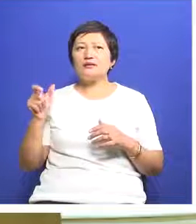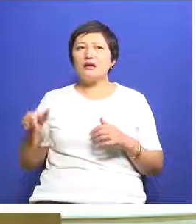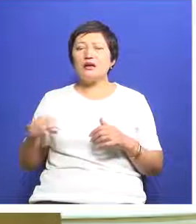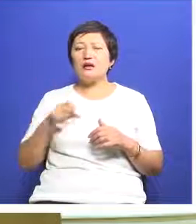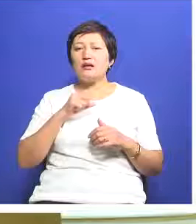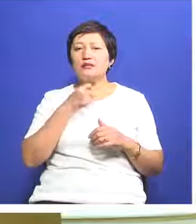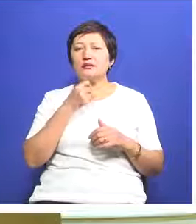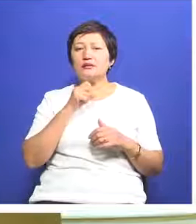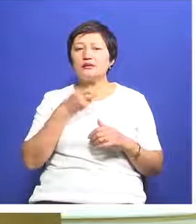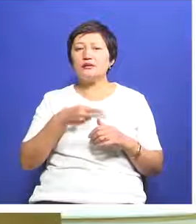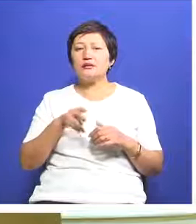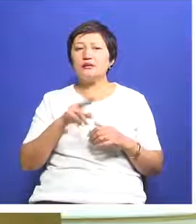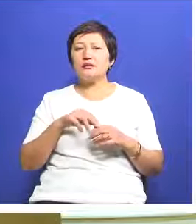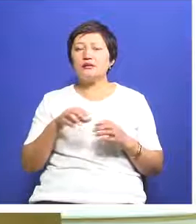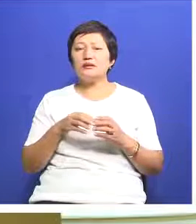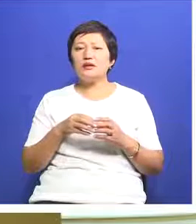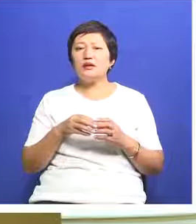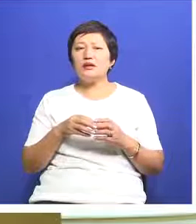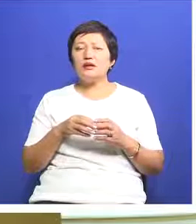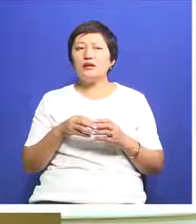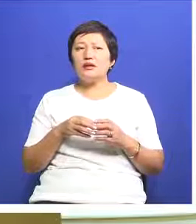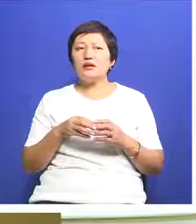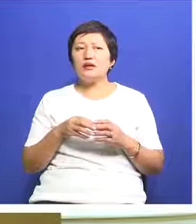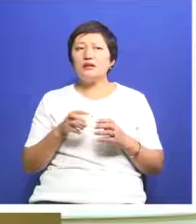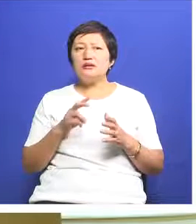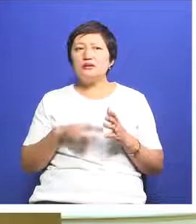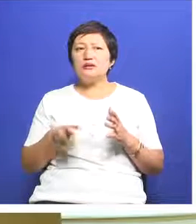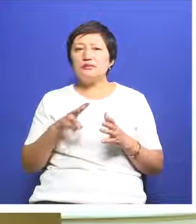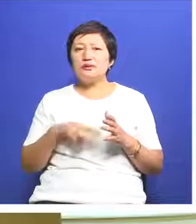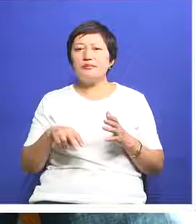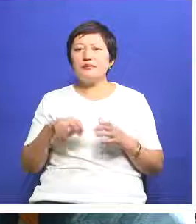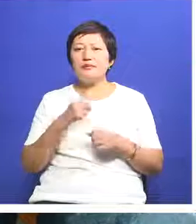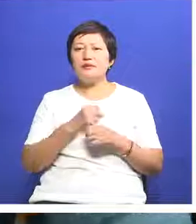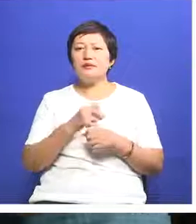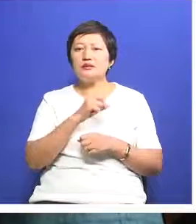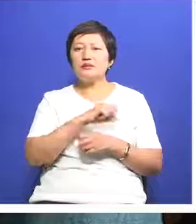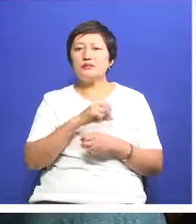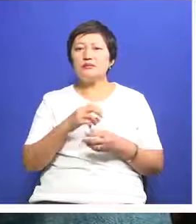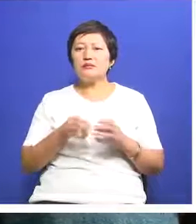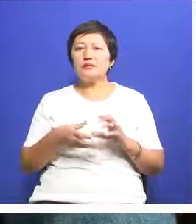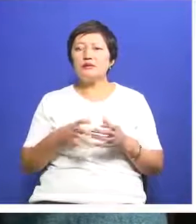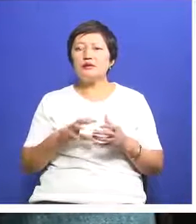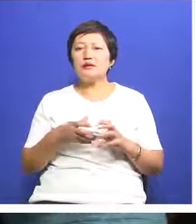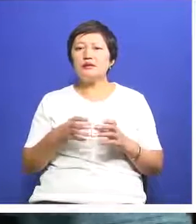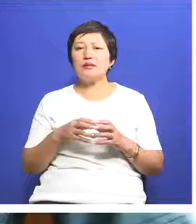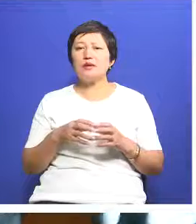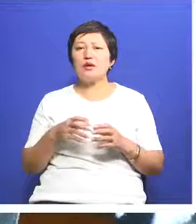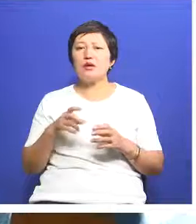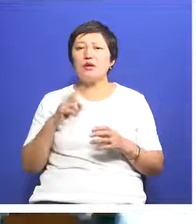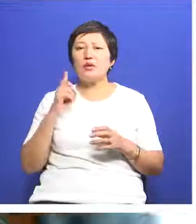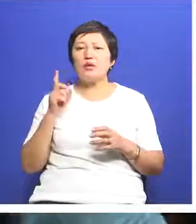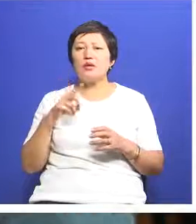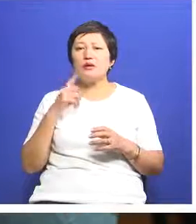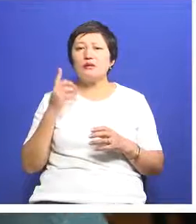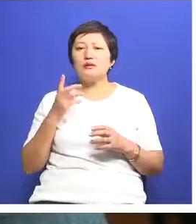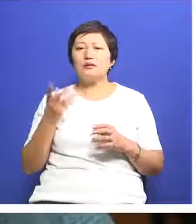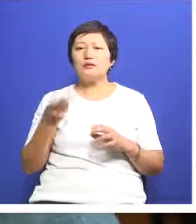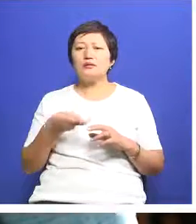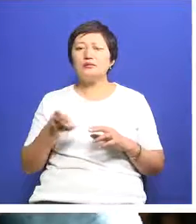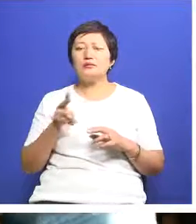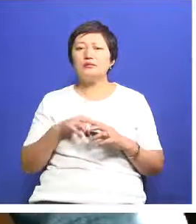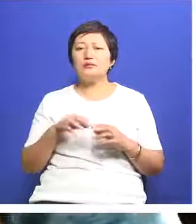ағамыз болған. Ол кісі 25 жыл басқарып осы ауылды көгалдандыруу,